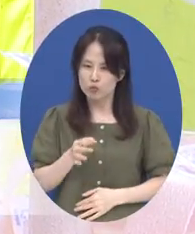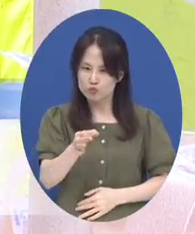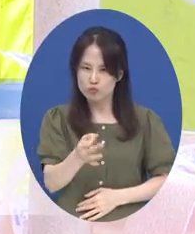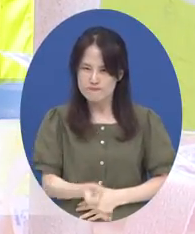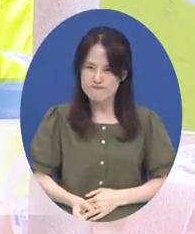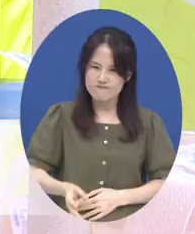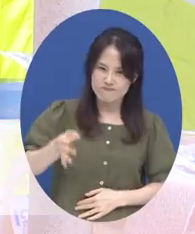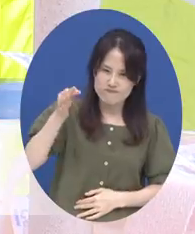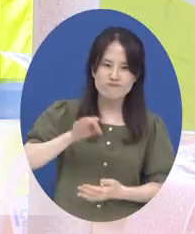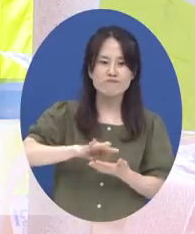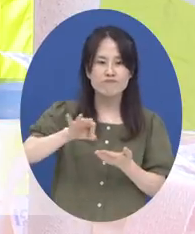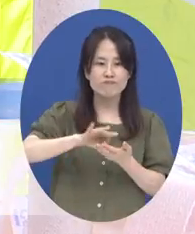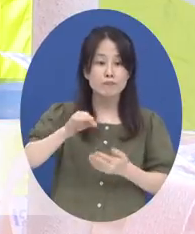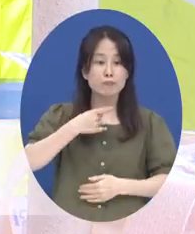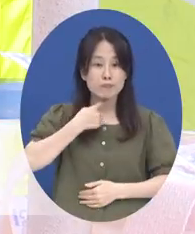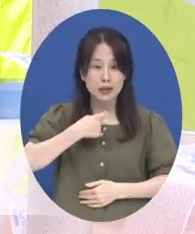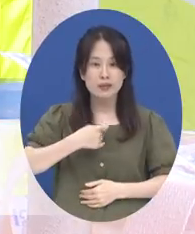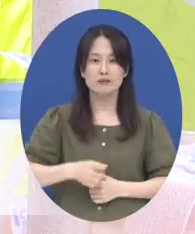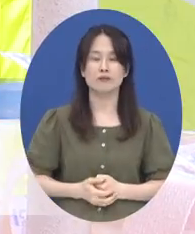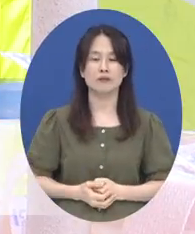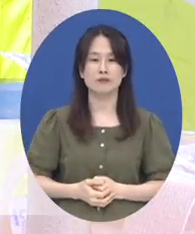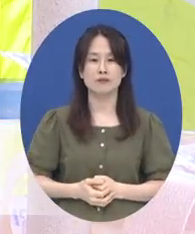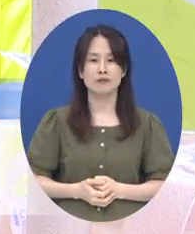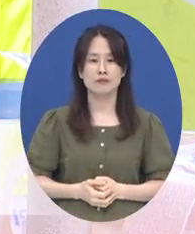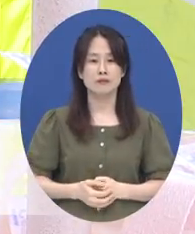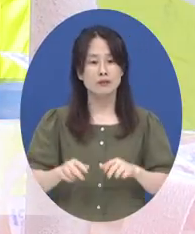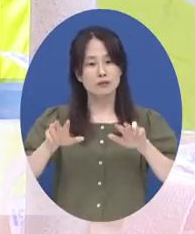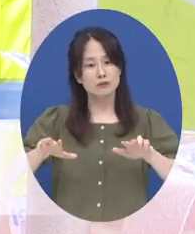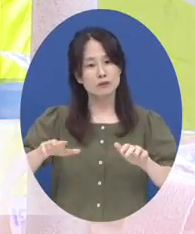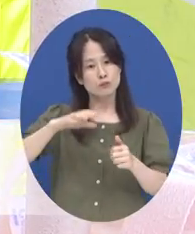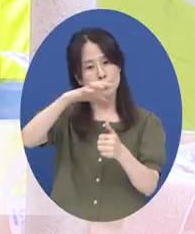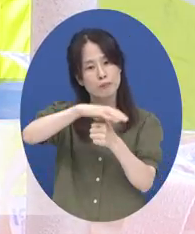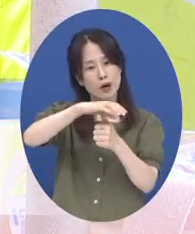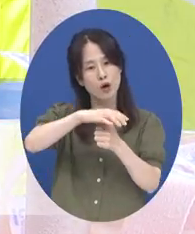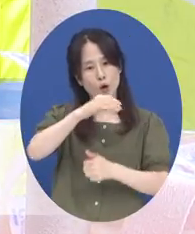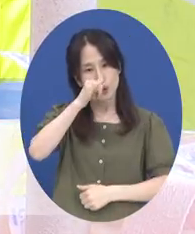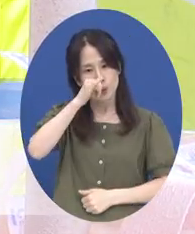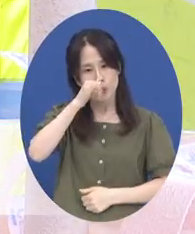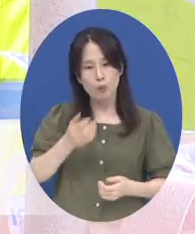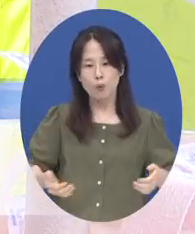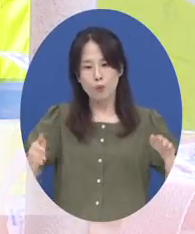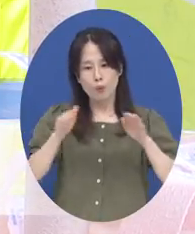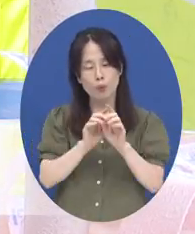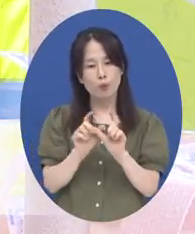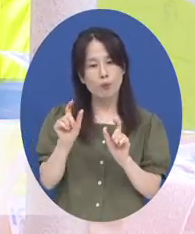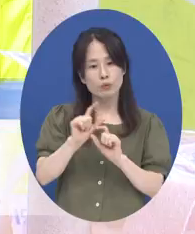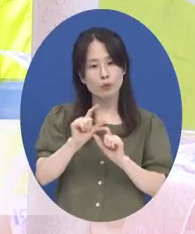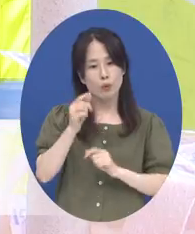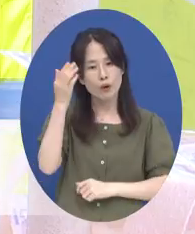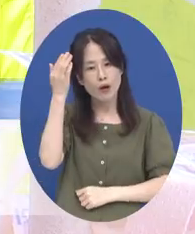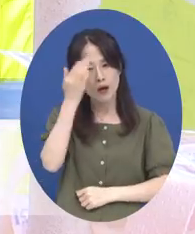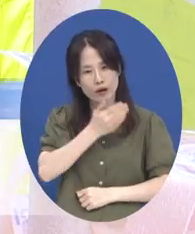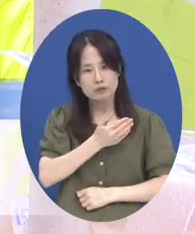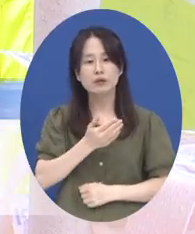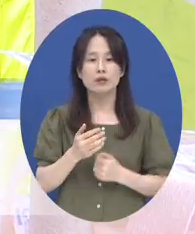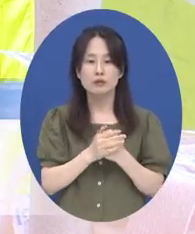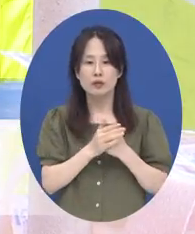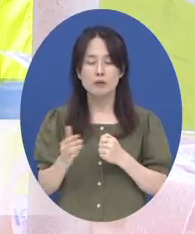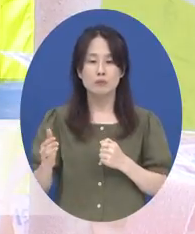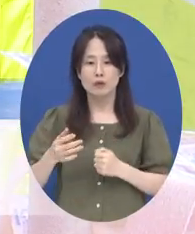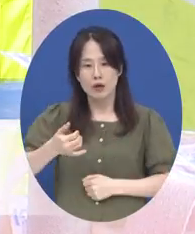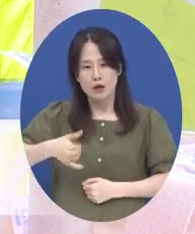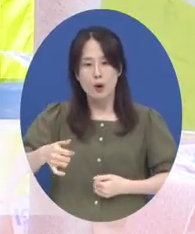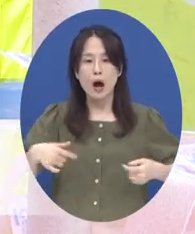예전에는 막 평상에 돈 내고 이렇게 하는 것 같은데 지금은 파라솔도 해주시고 시설도 너무